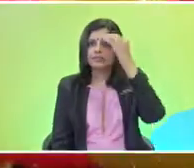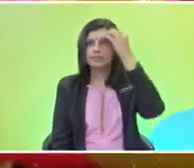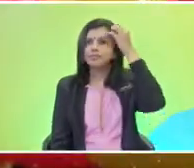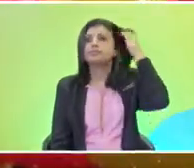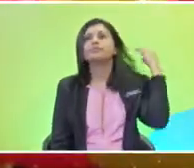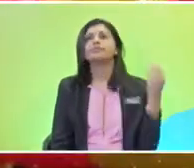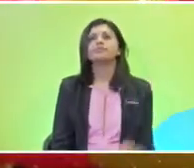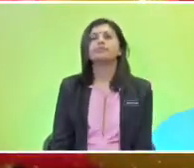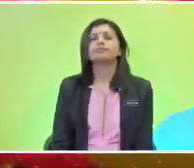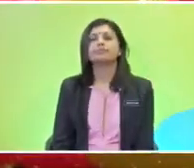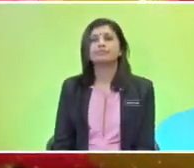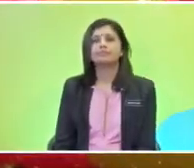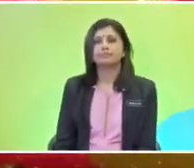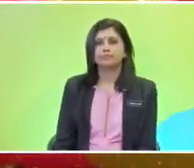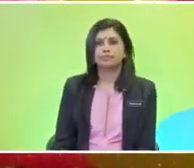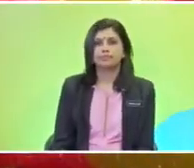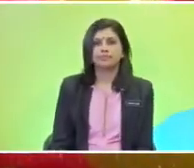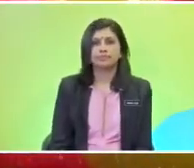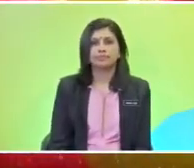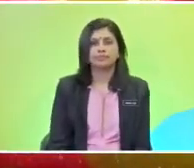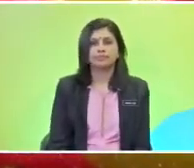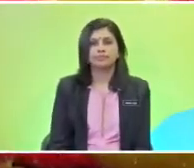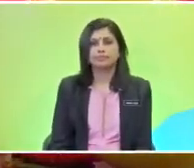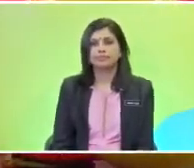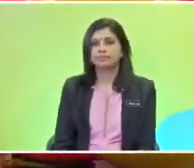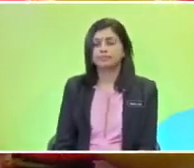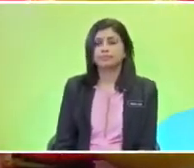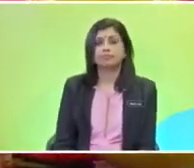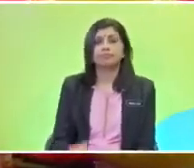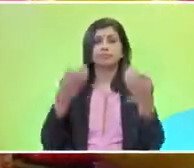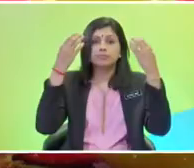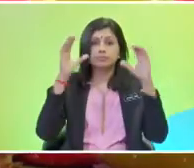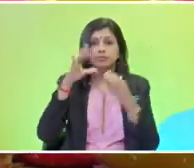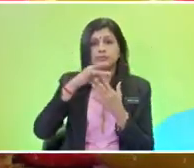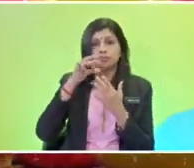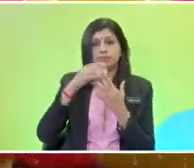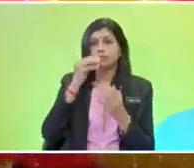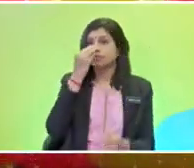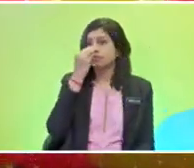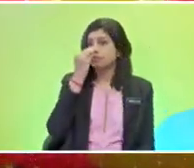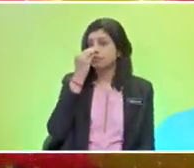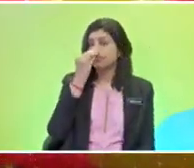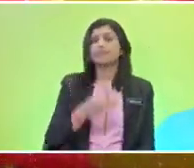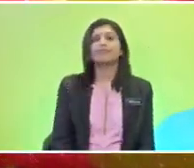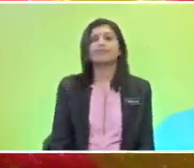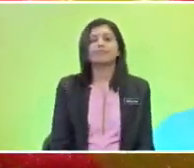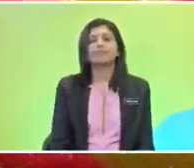Sedapnya. Wow. Cikgu ambil perasa strawberry. Tapi boleh juga untuk